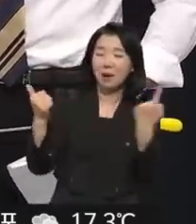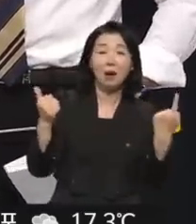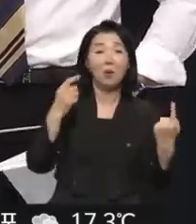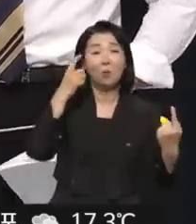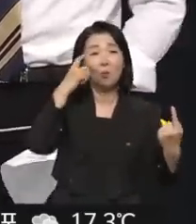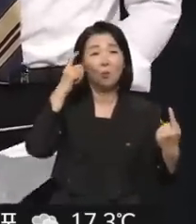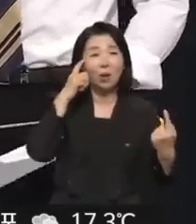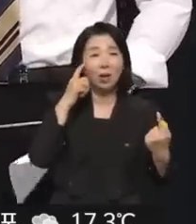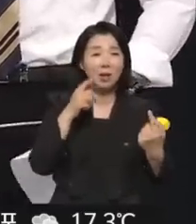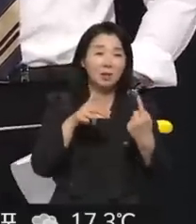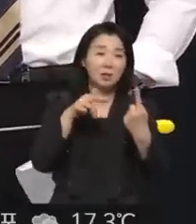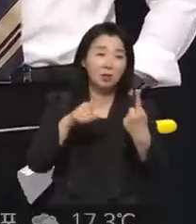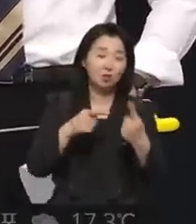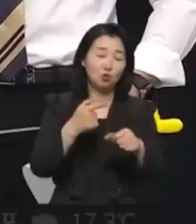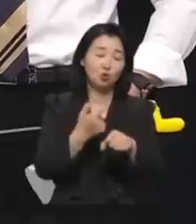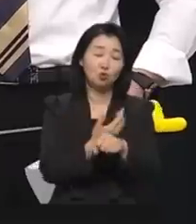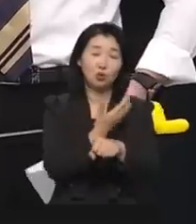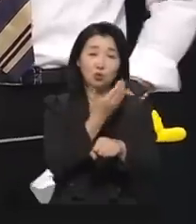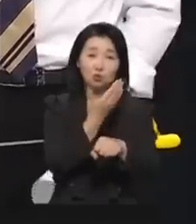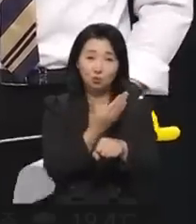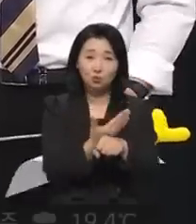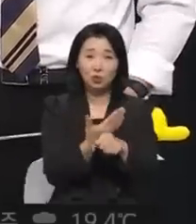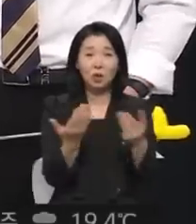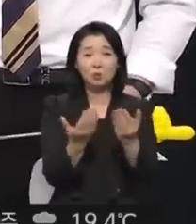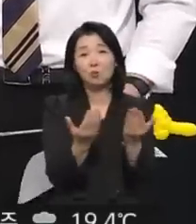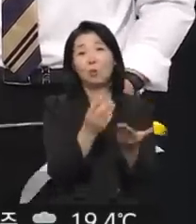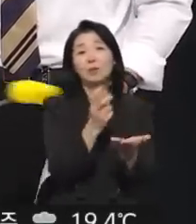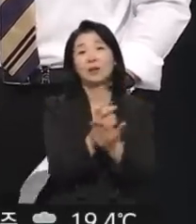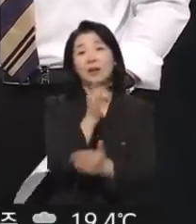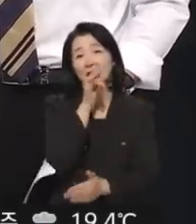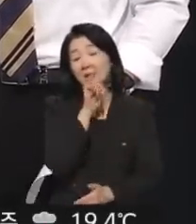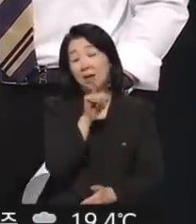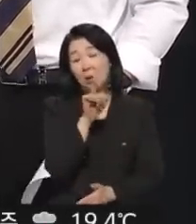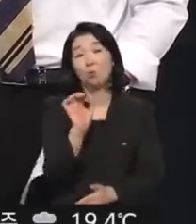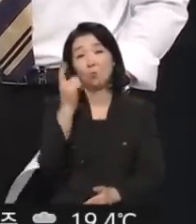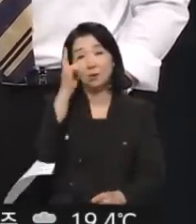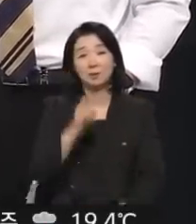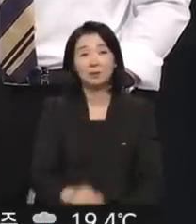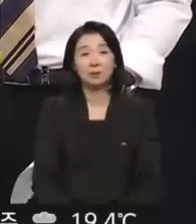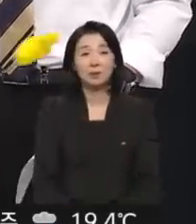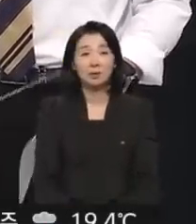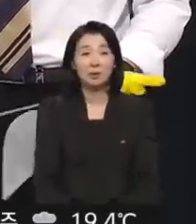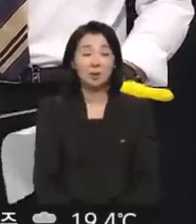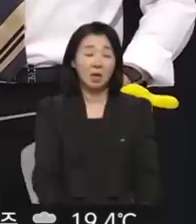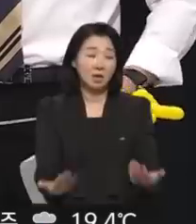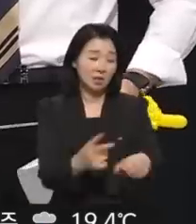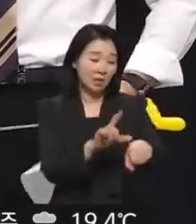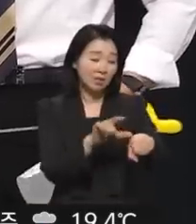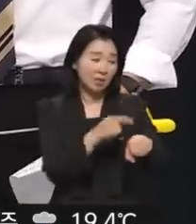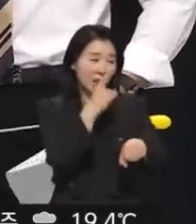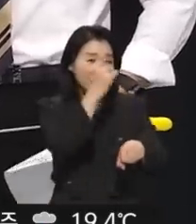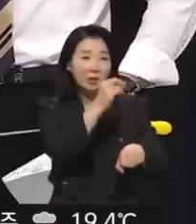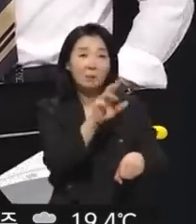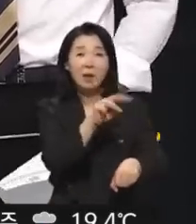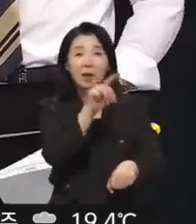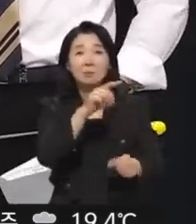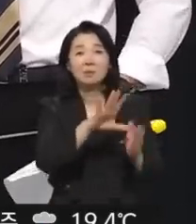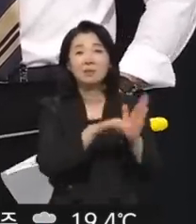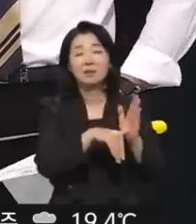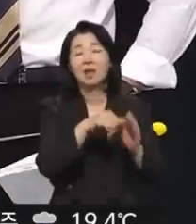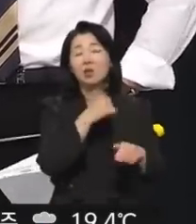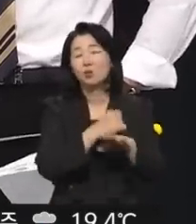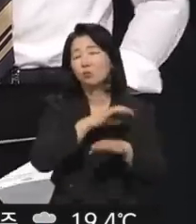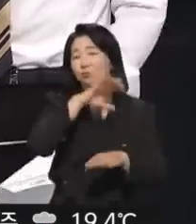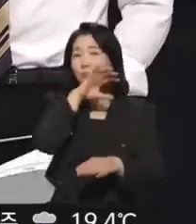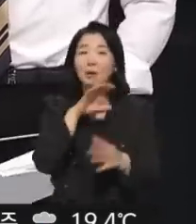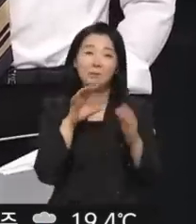최대 69시간 근로제가 있다는 분석이 나왔는데요. 이 노동시간에 민감한 MZ세대를 중심으로 비판 여론이